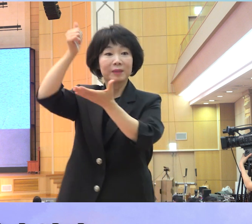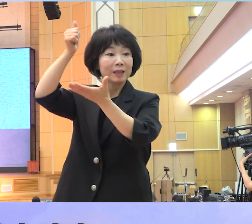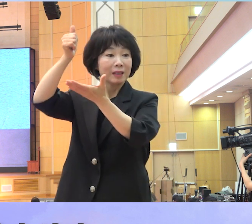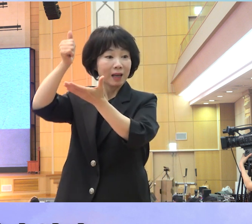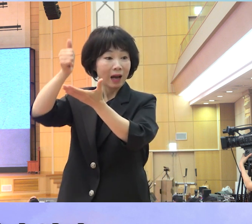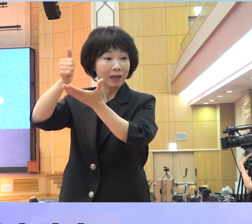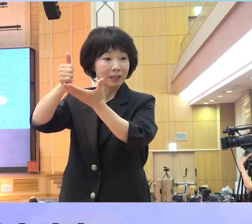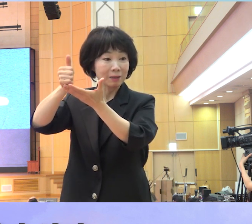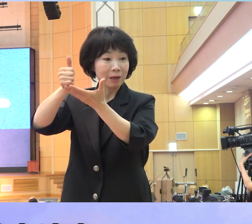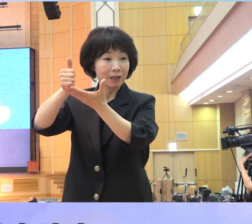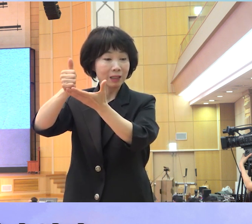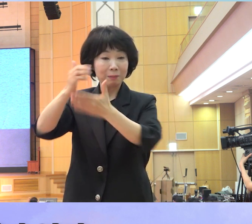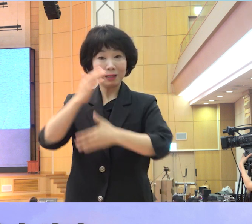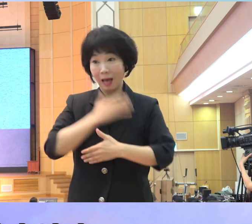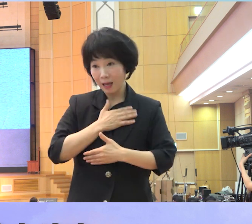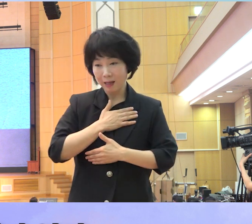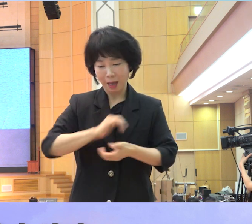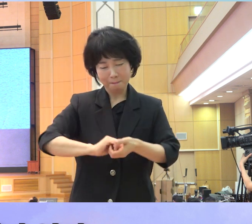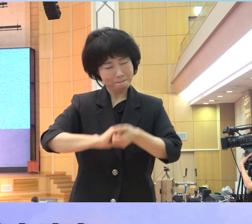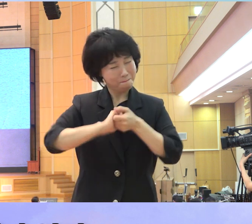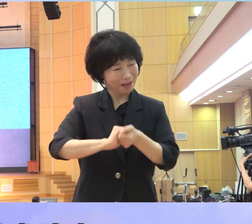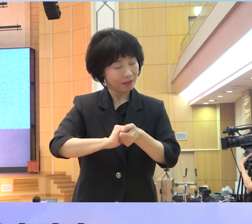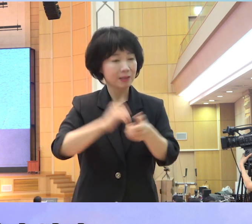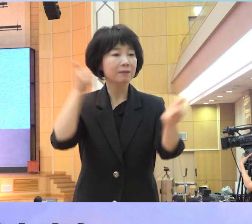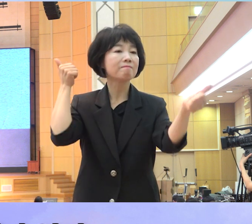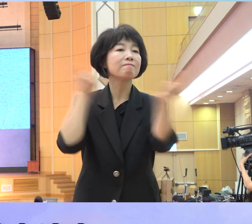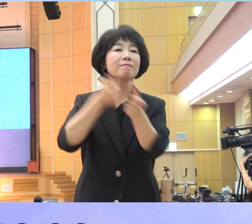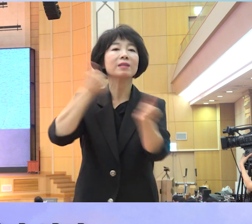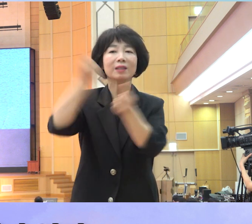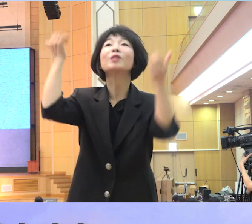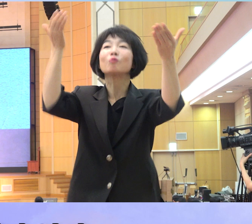당신에게 반드시 이김을 주십니다.